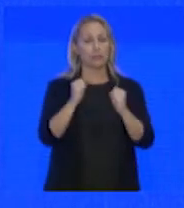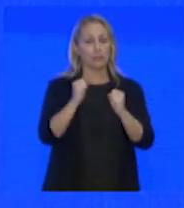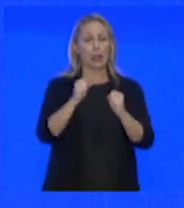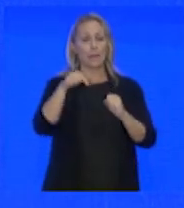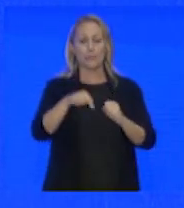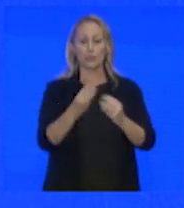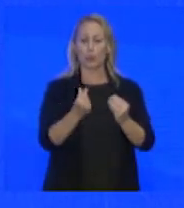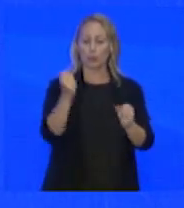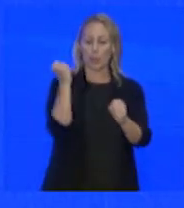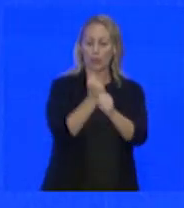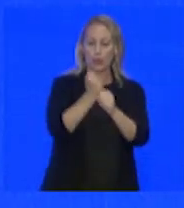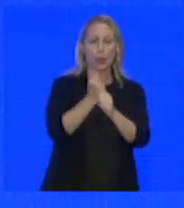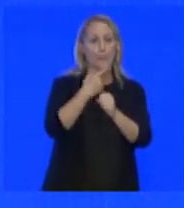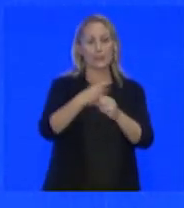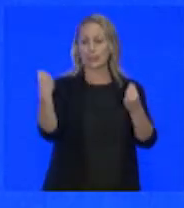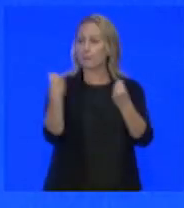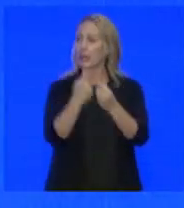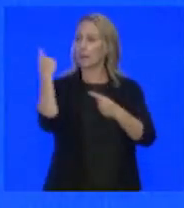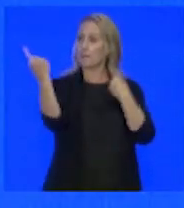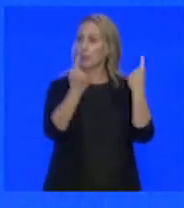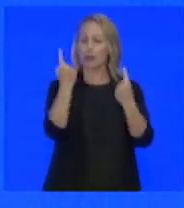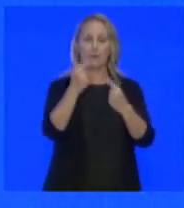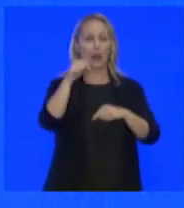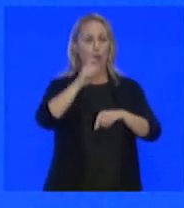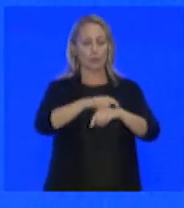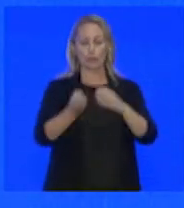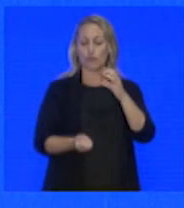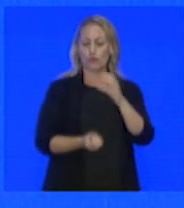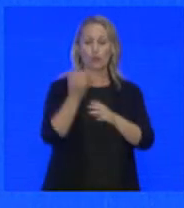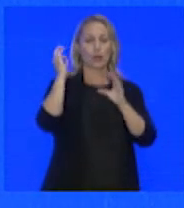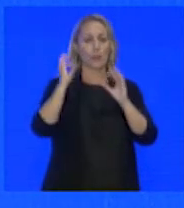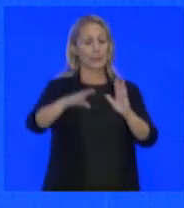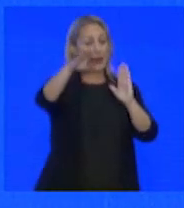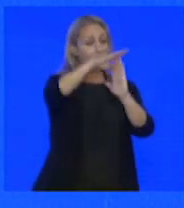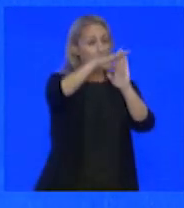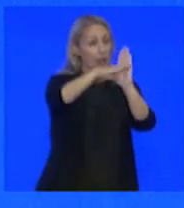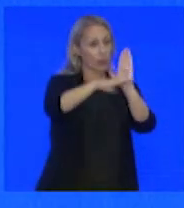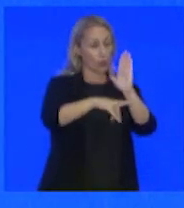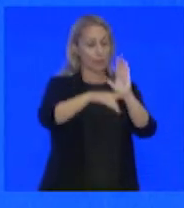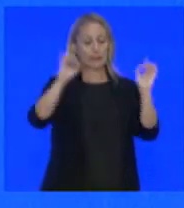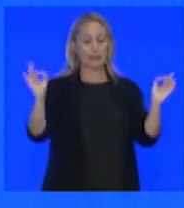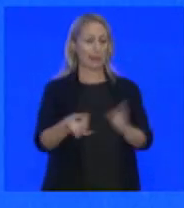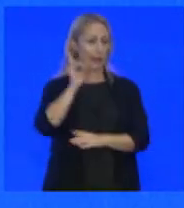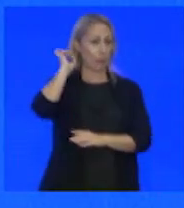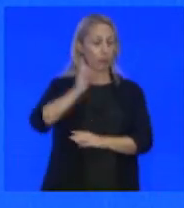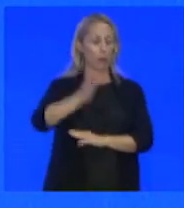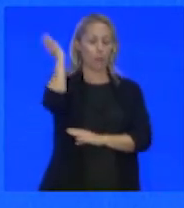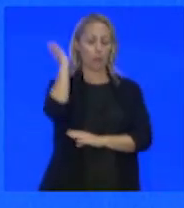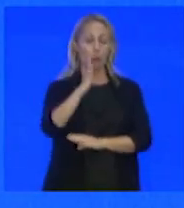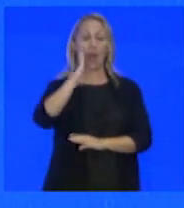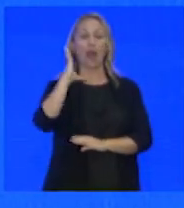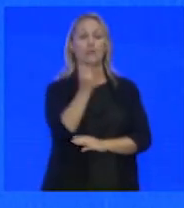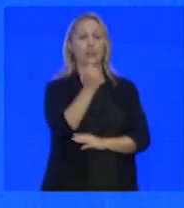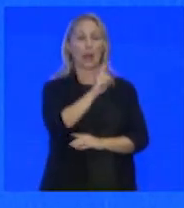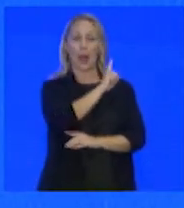αγορά εργασίας. Με κανόνες για τους εργαζόμενους. Με αυστηρά πρόστιμα, τα οποία και δεν πρόκειται